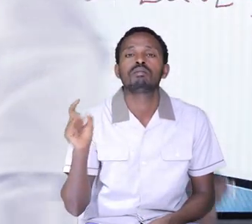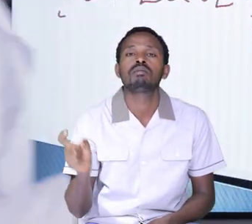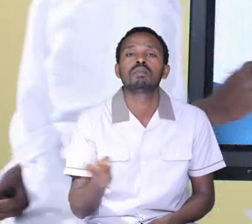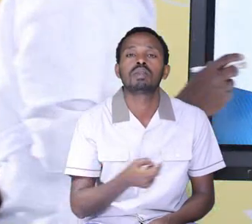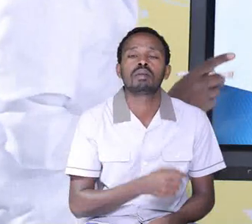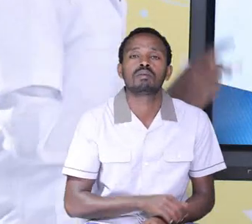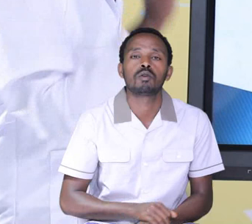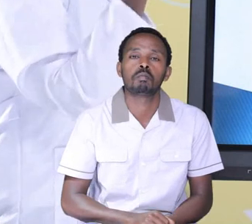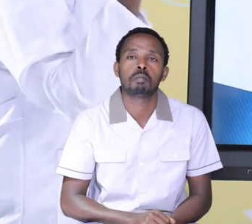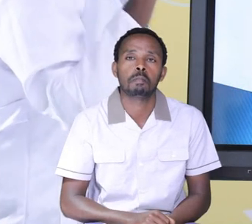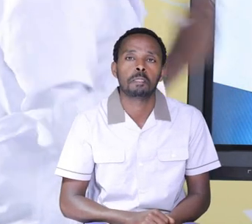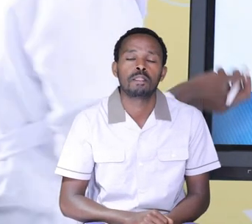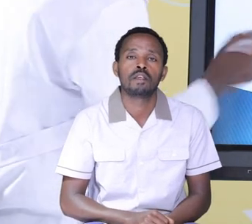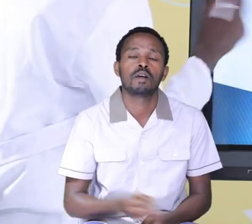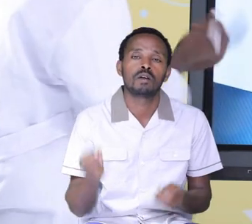jechuudha.